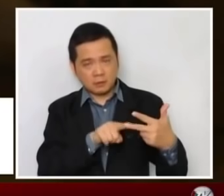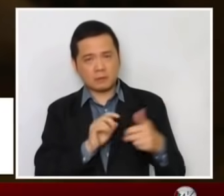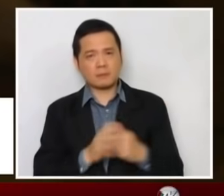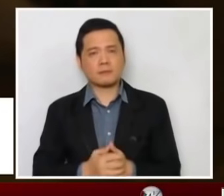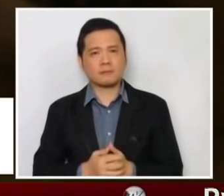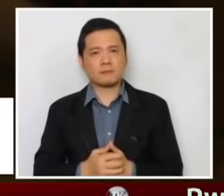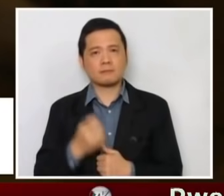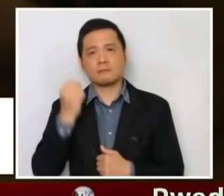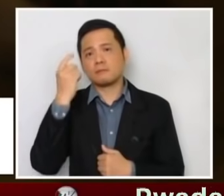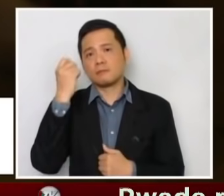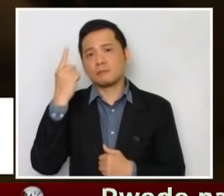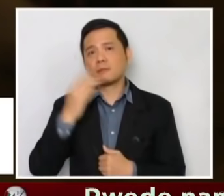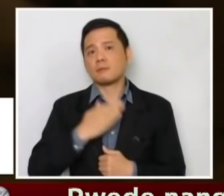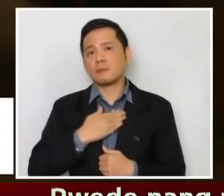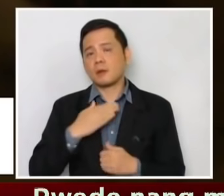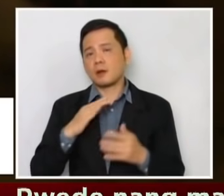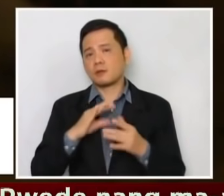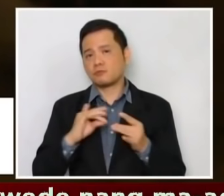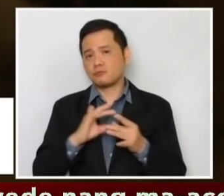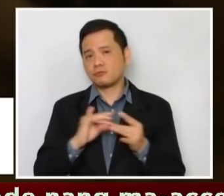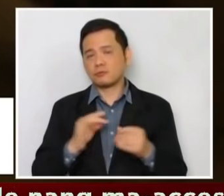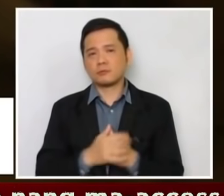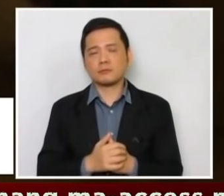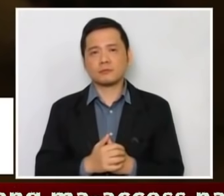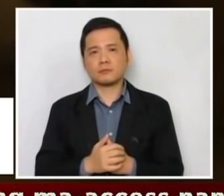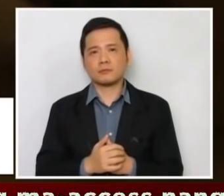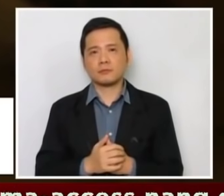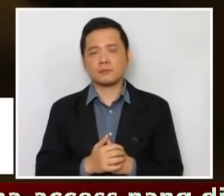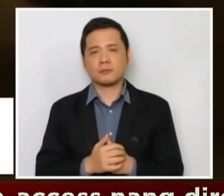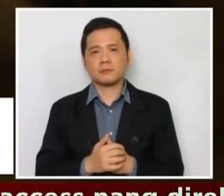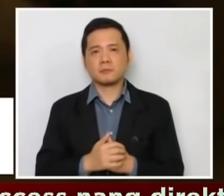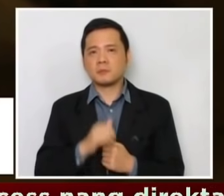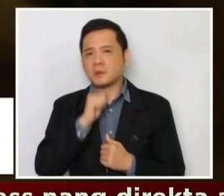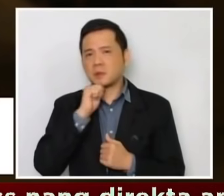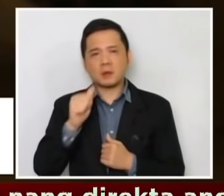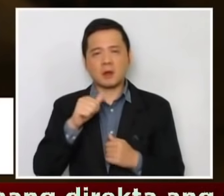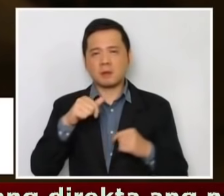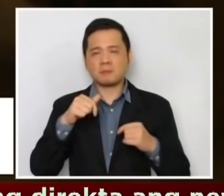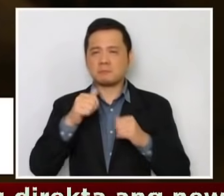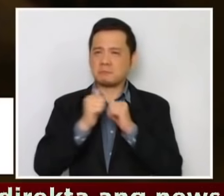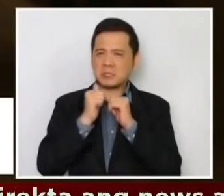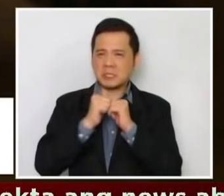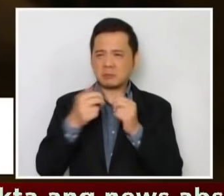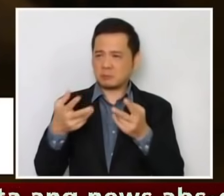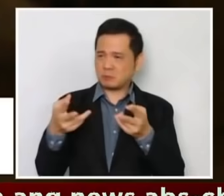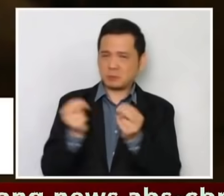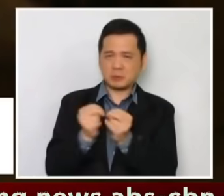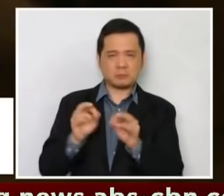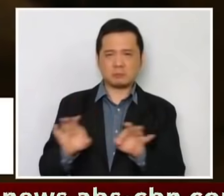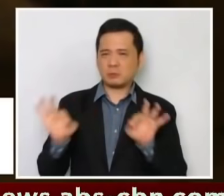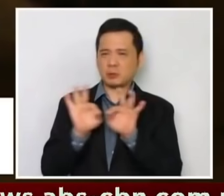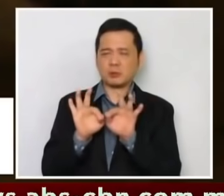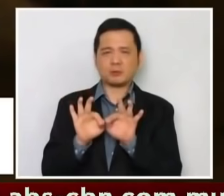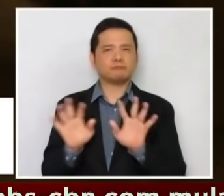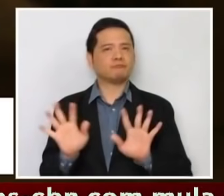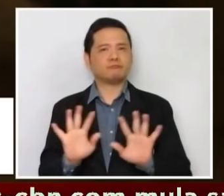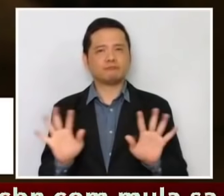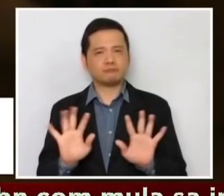ko, hindi ito tungkol sa posisyon. Hindi tayo nakikipag-usap